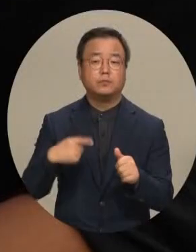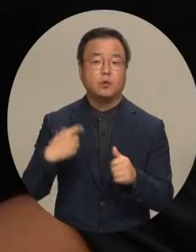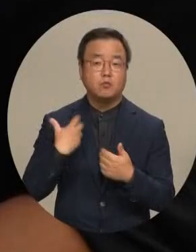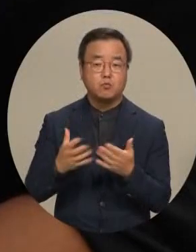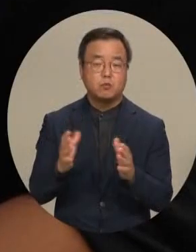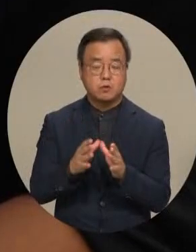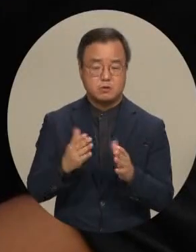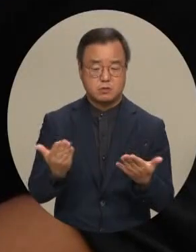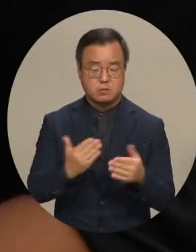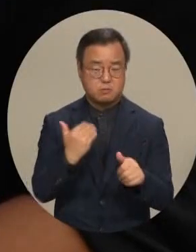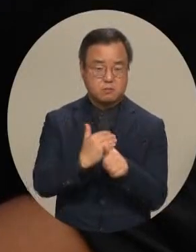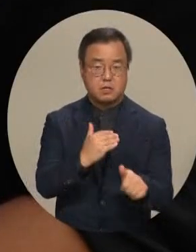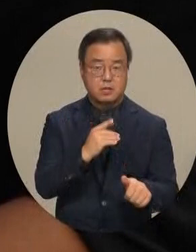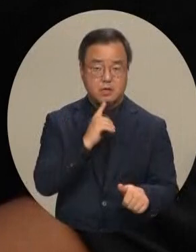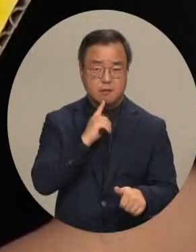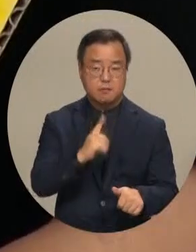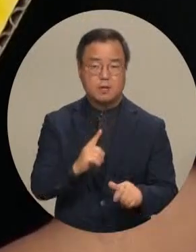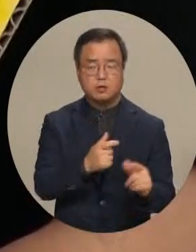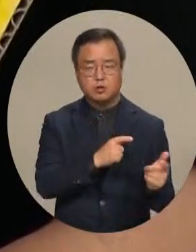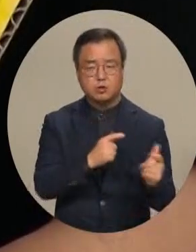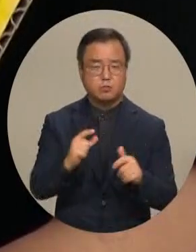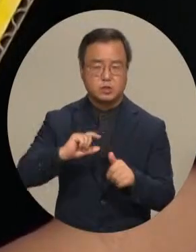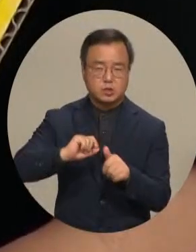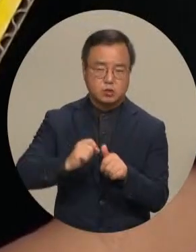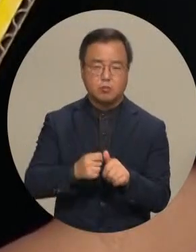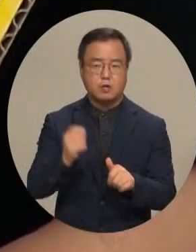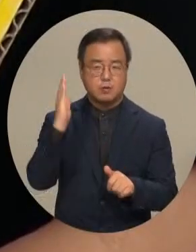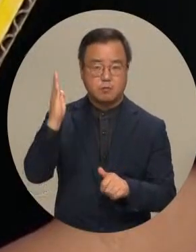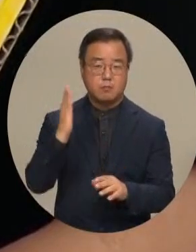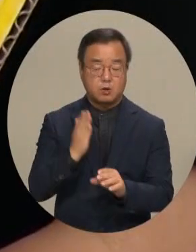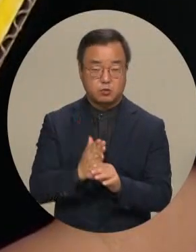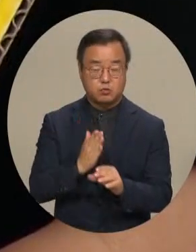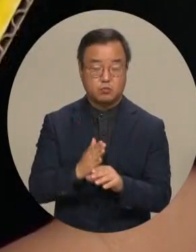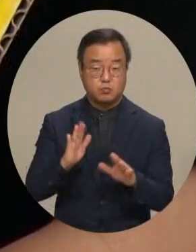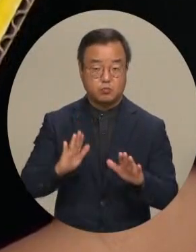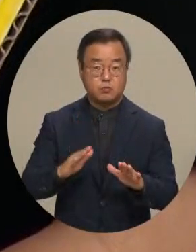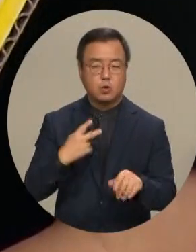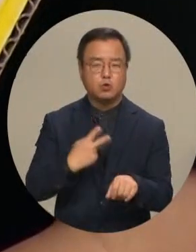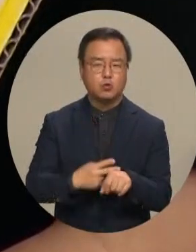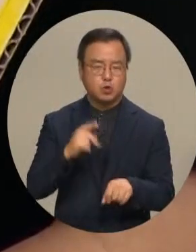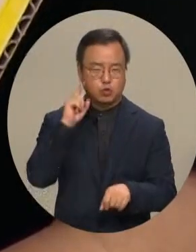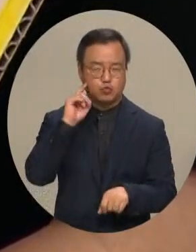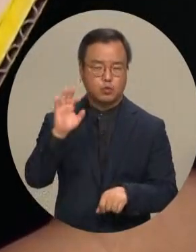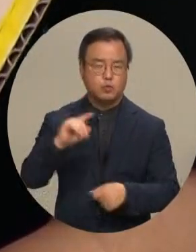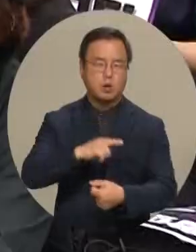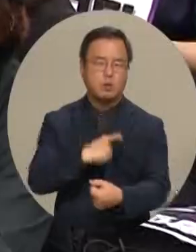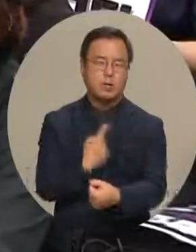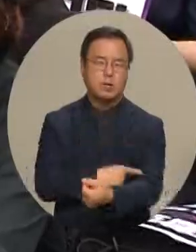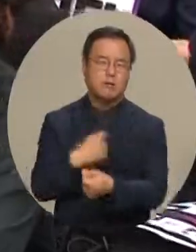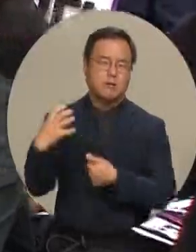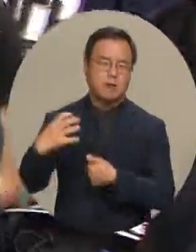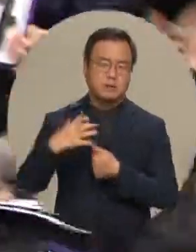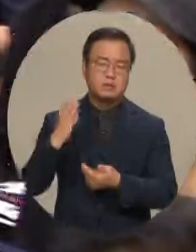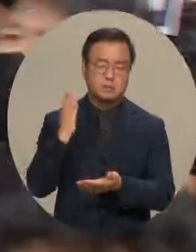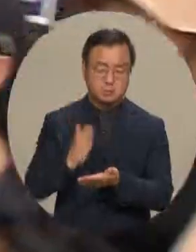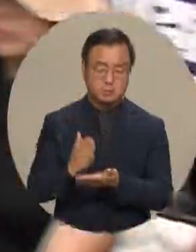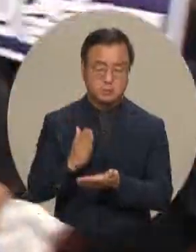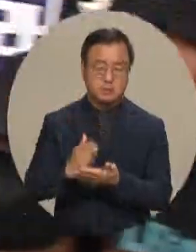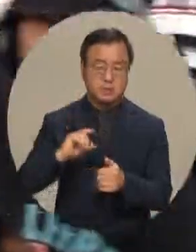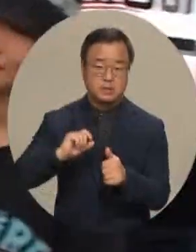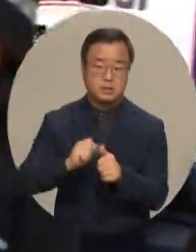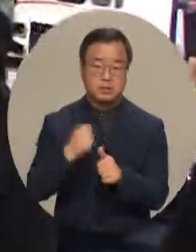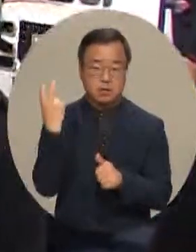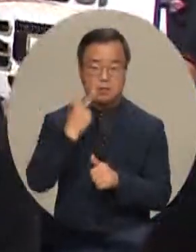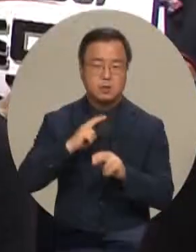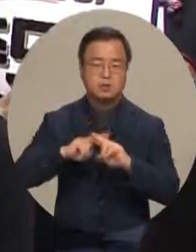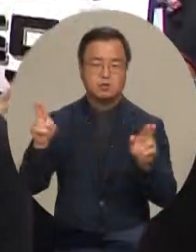파면 등의 중징계를 검토하겠다고 나선 가운데 교사들은 추모할 권리를 억압하지 말라며 징계 검토 철회를